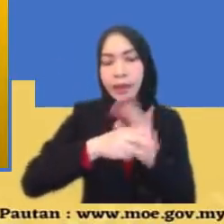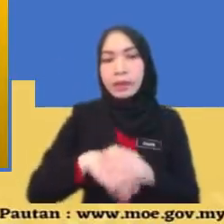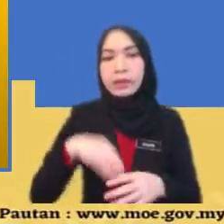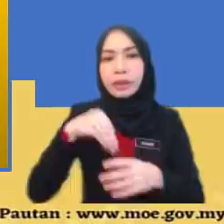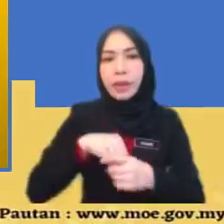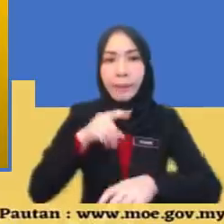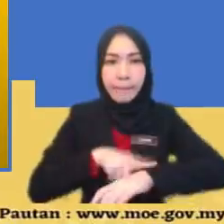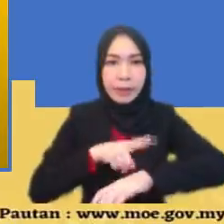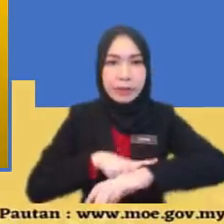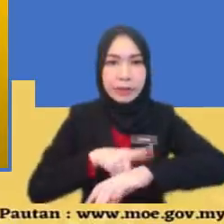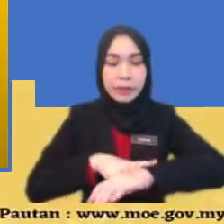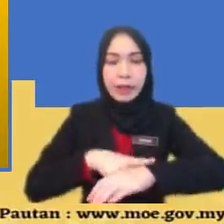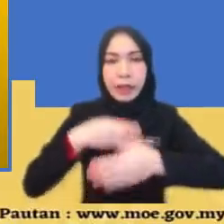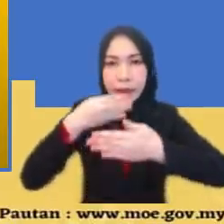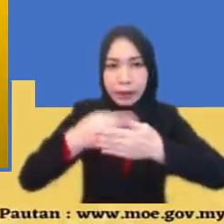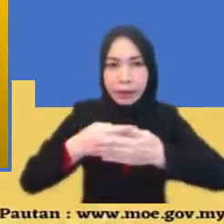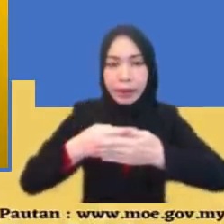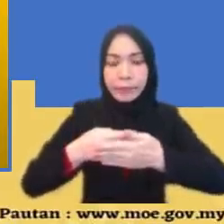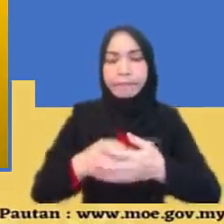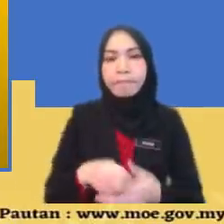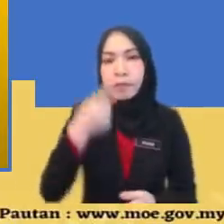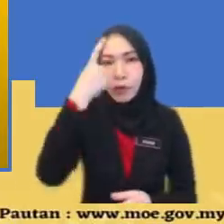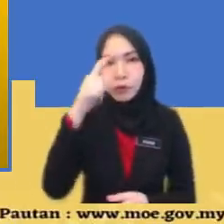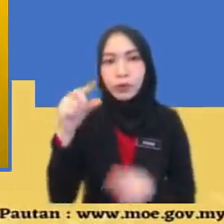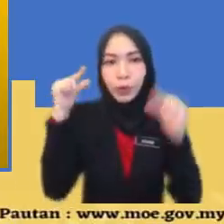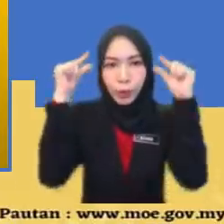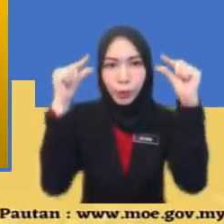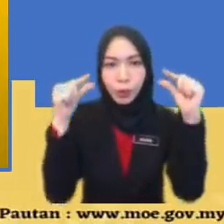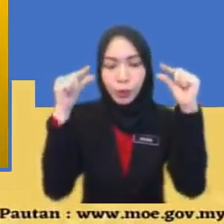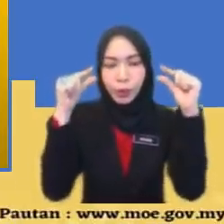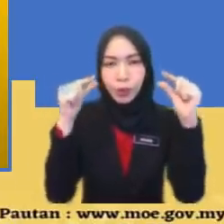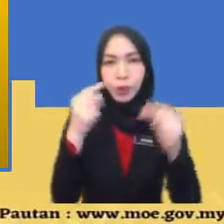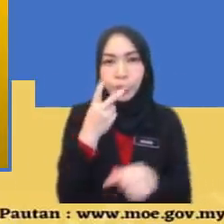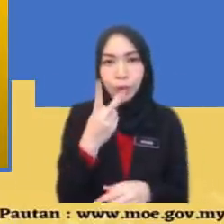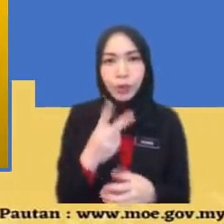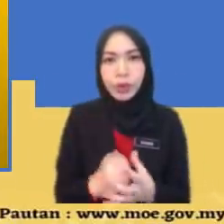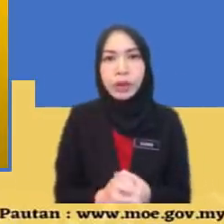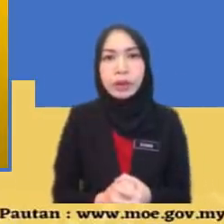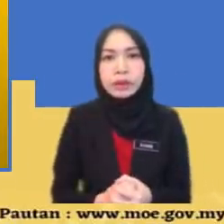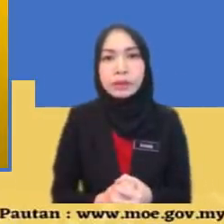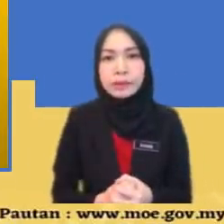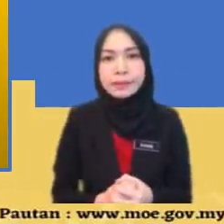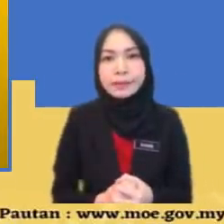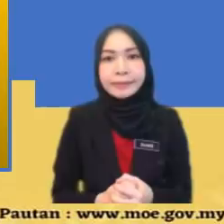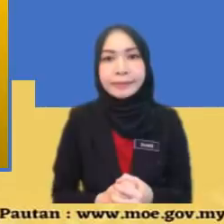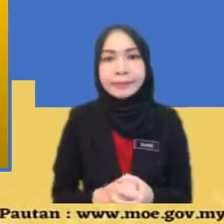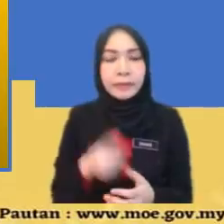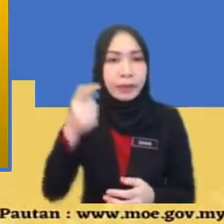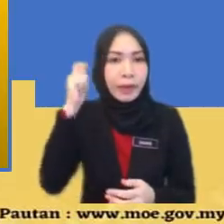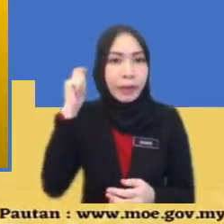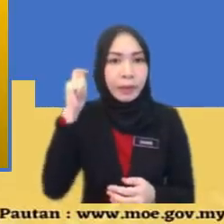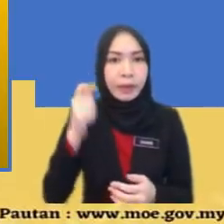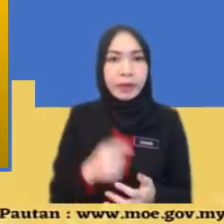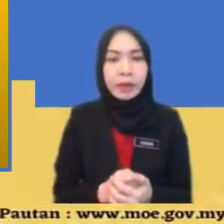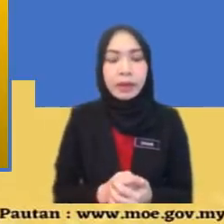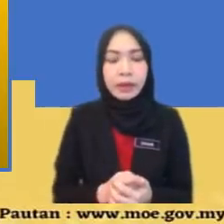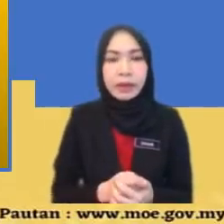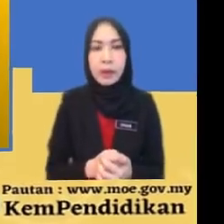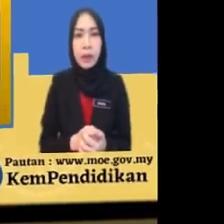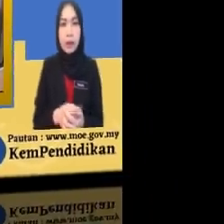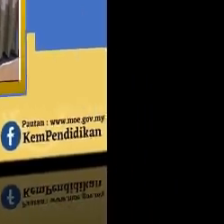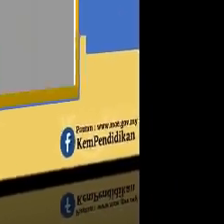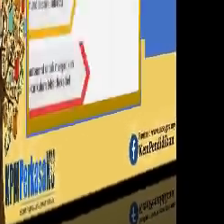oleh semua guru di seluruh negara keduanya selain Dia proses yang saya sebutkan tadi kepiye Cut cadangkan